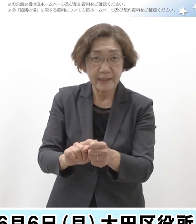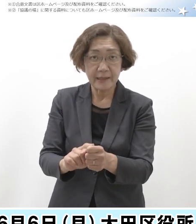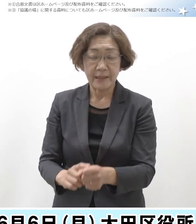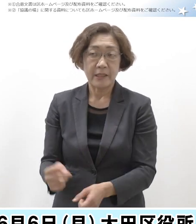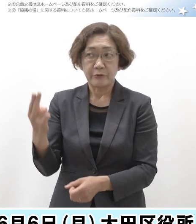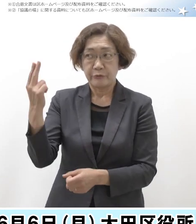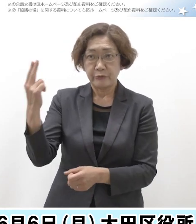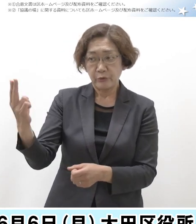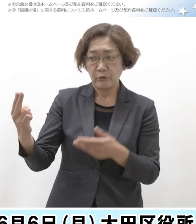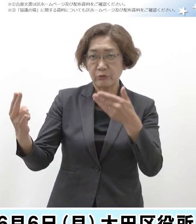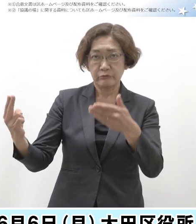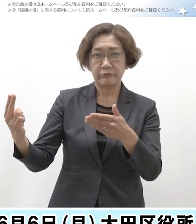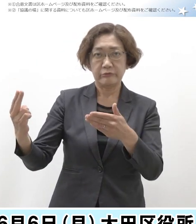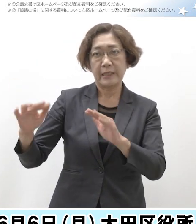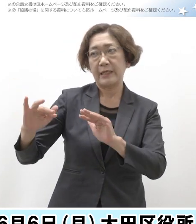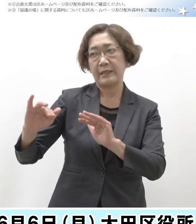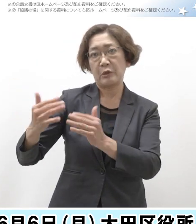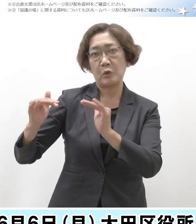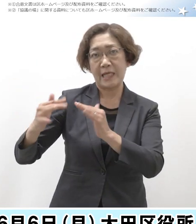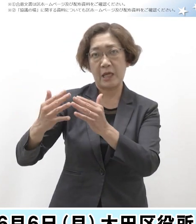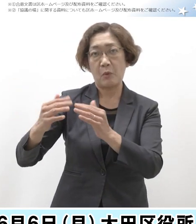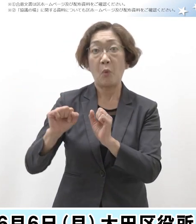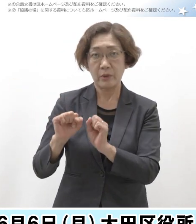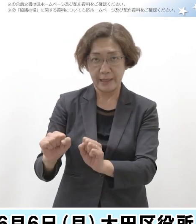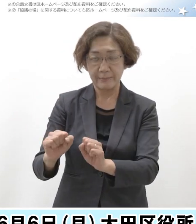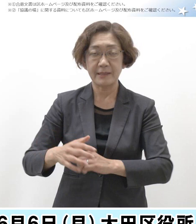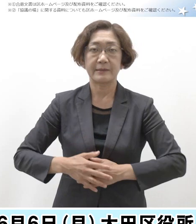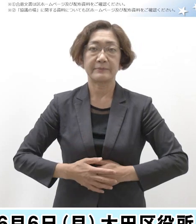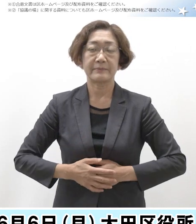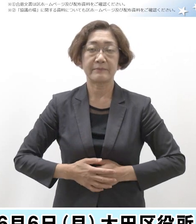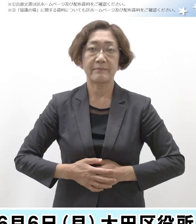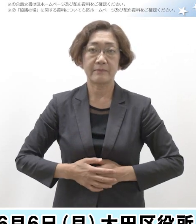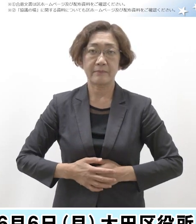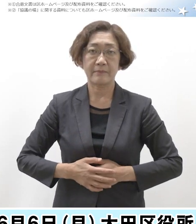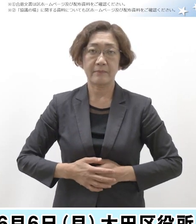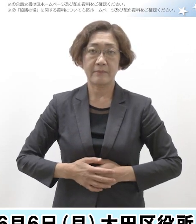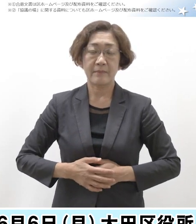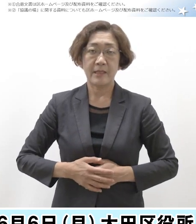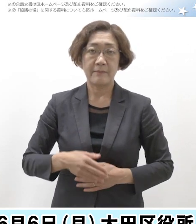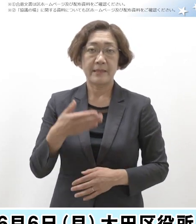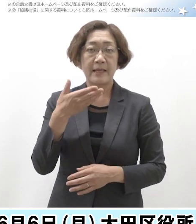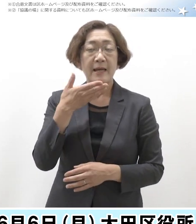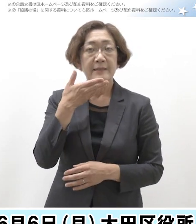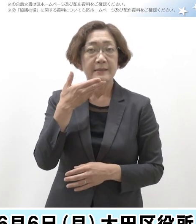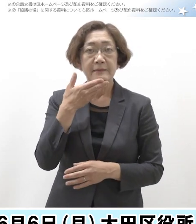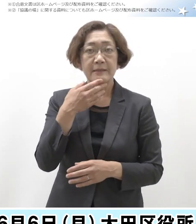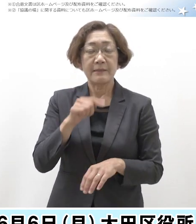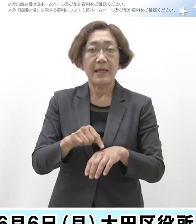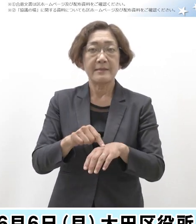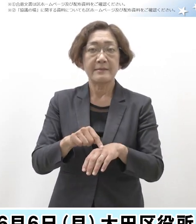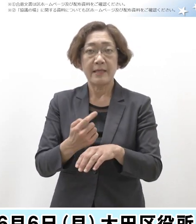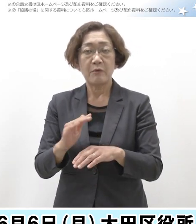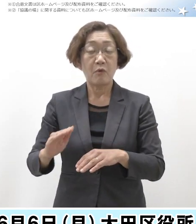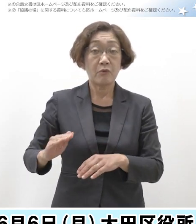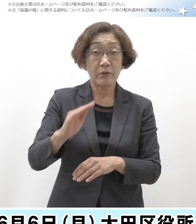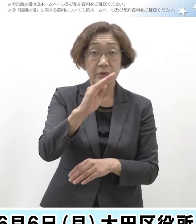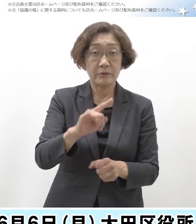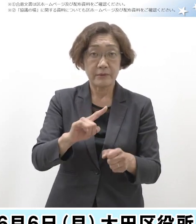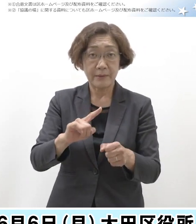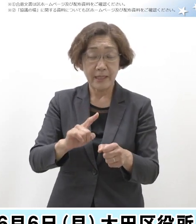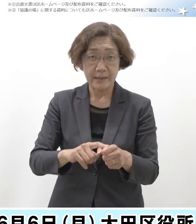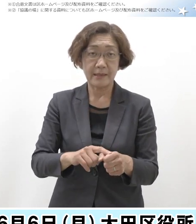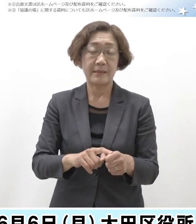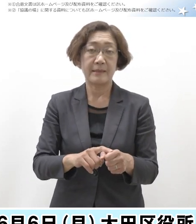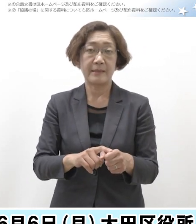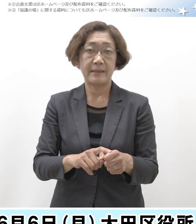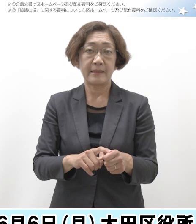と。5点目として、空港アクセス利便性の向上に資する京急蒲田から大